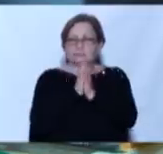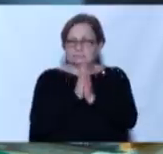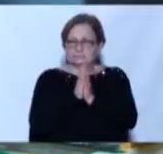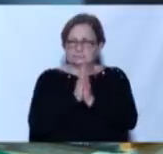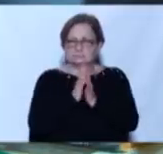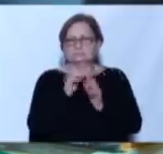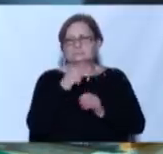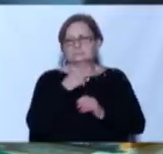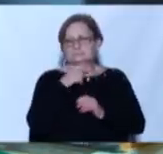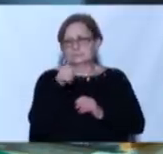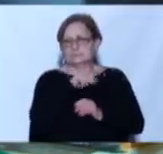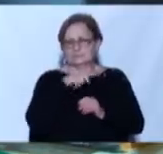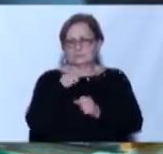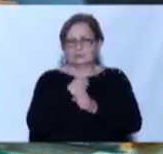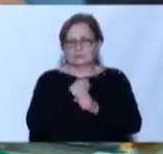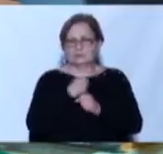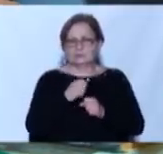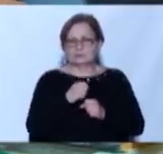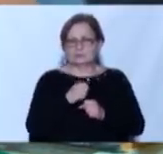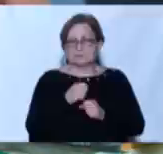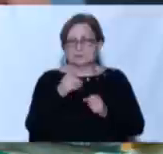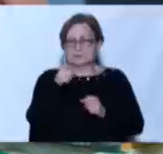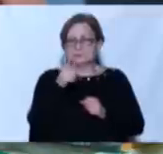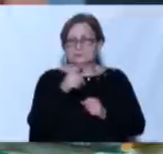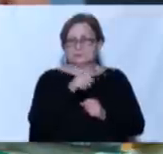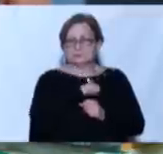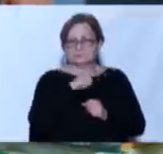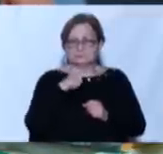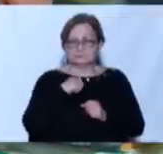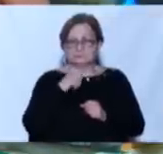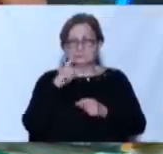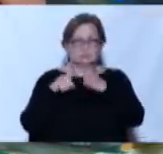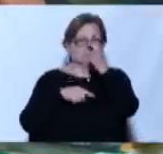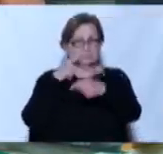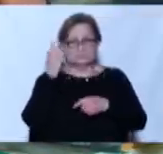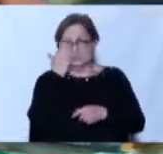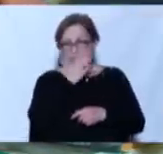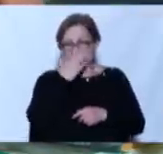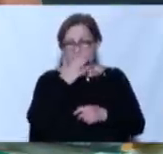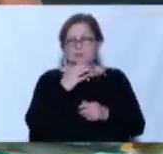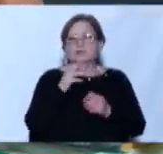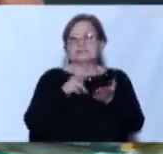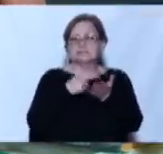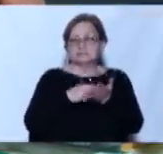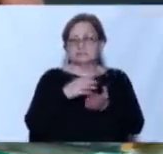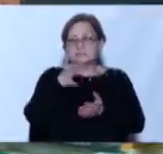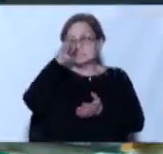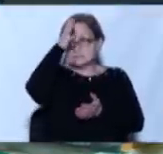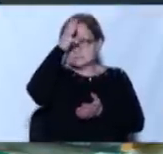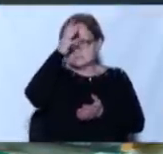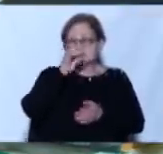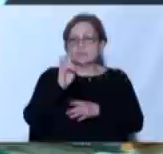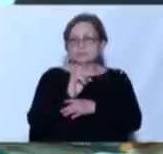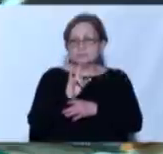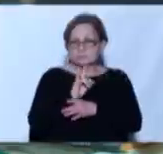თქვენ რასაკვირველია გააკეთებთ. უნდა აიღოთ ახლა თქვენ შემდეგი გაკეთვილისთვის და სიბრძნე, სიცრუისა უნდა წაიკითხოთ.